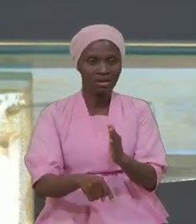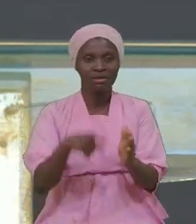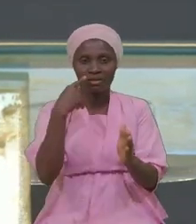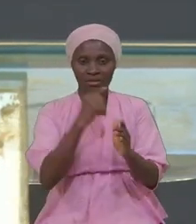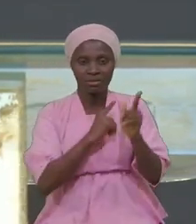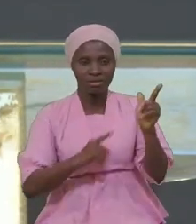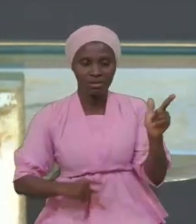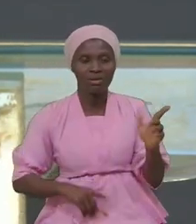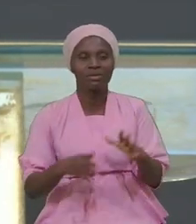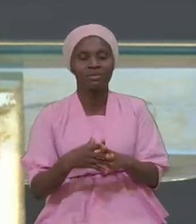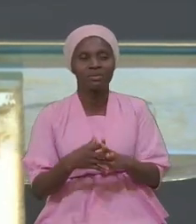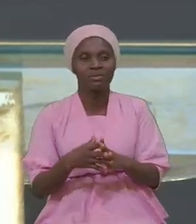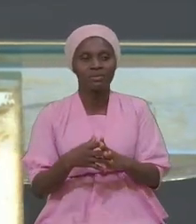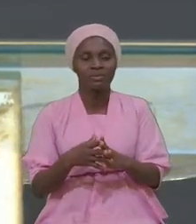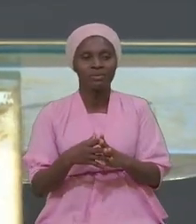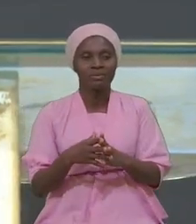L'Éternel les rejettera.